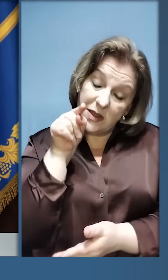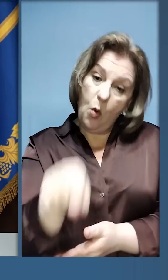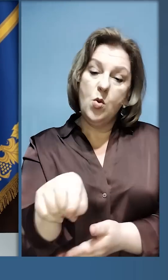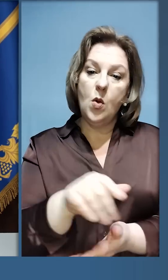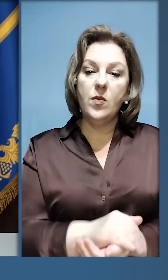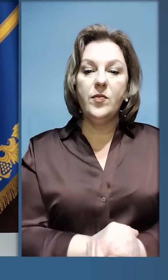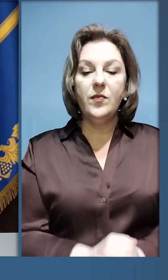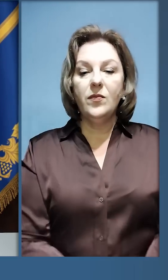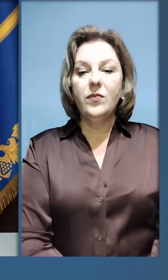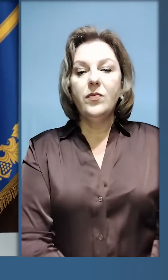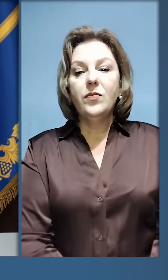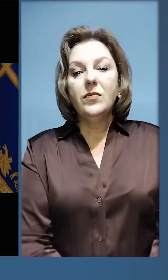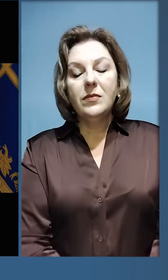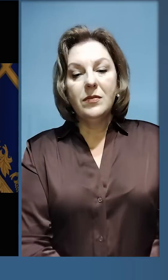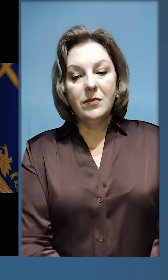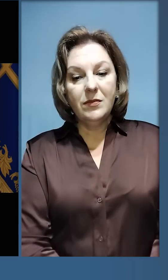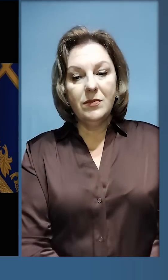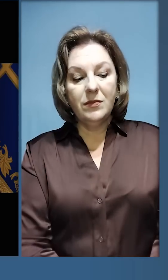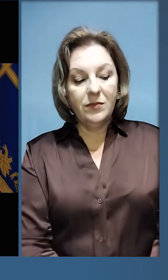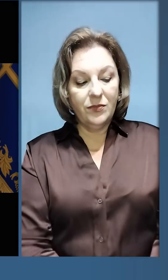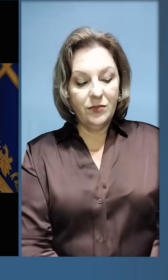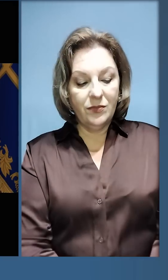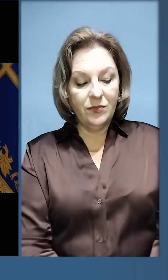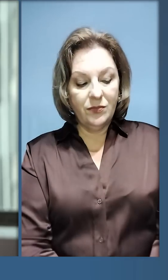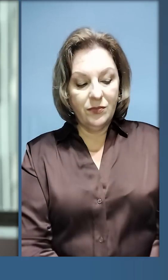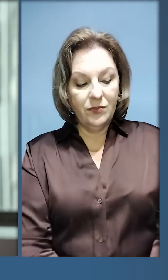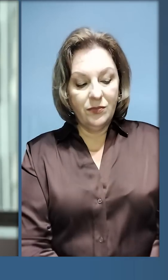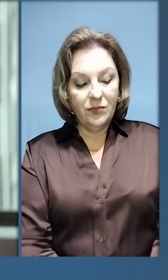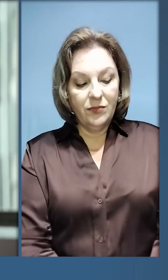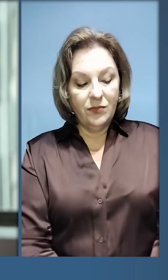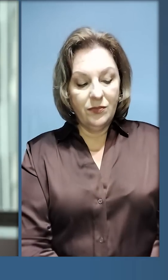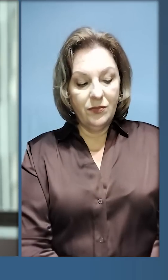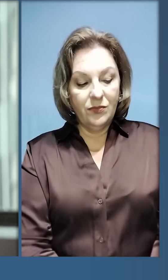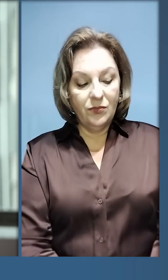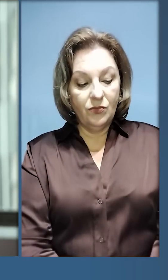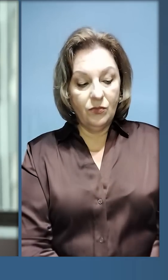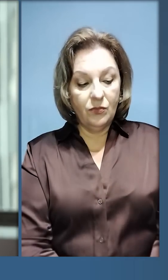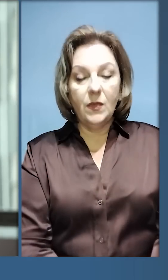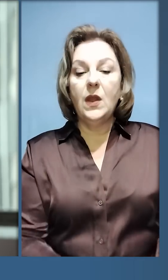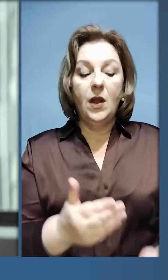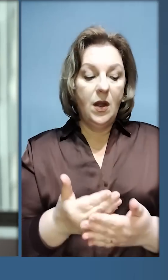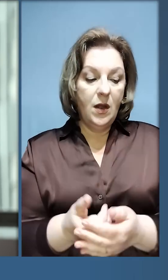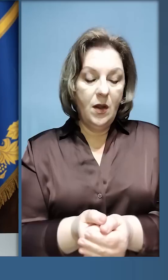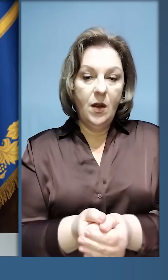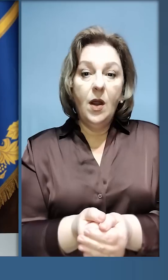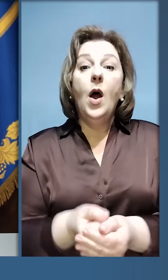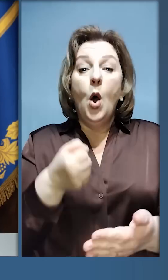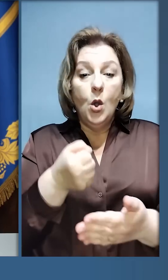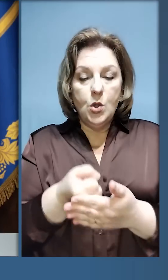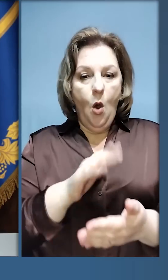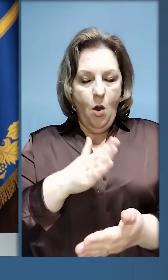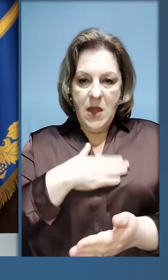саме особисто до нього. And what about the future for you? What do you have in mind for yourself? До